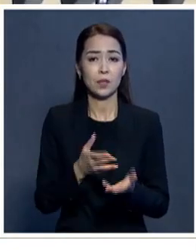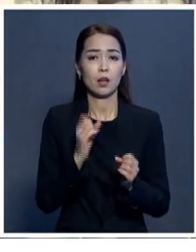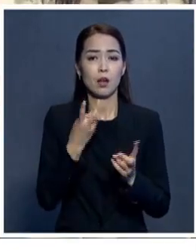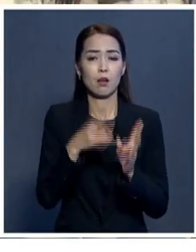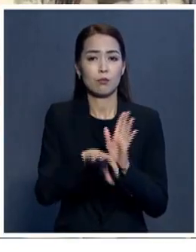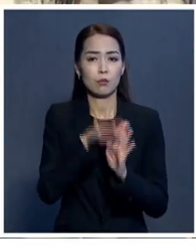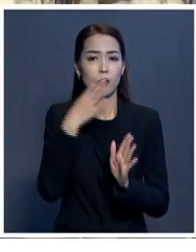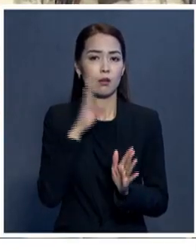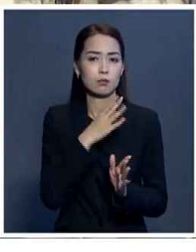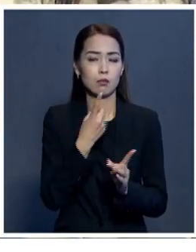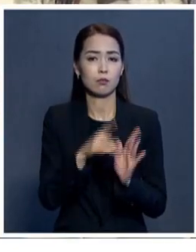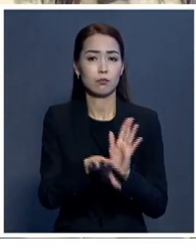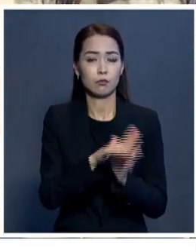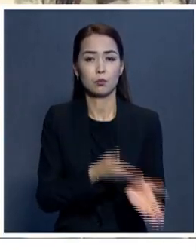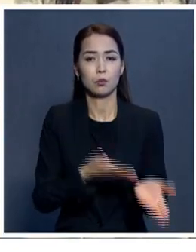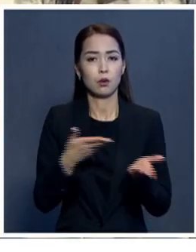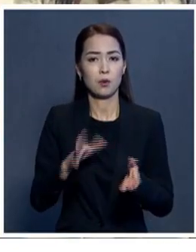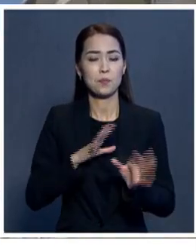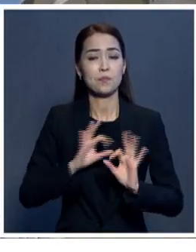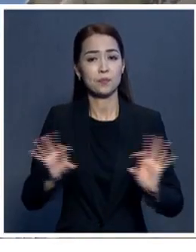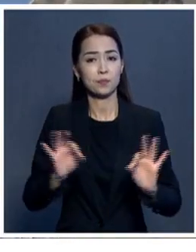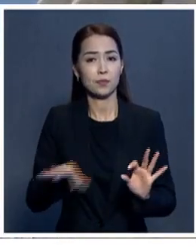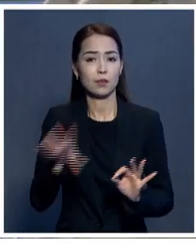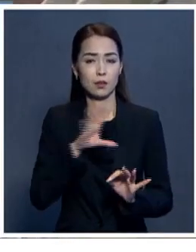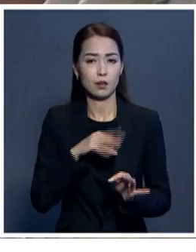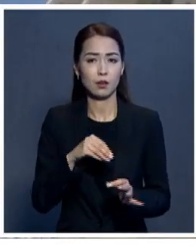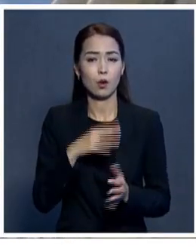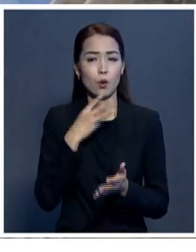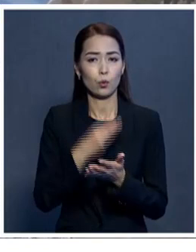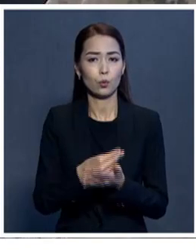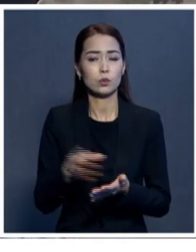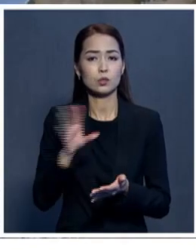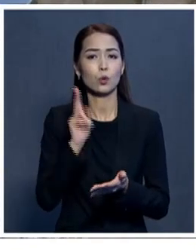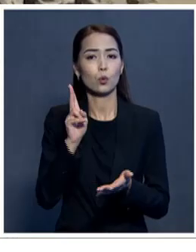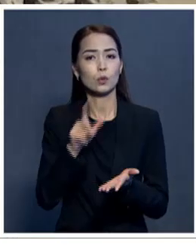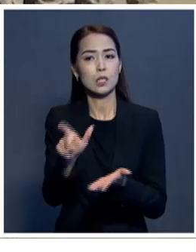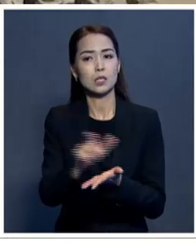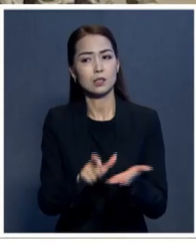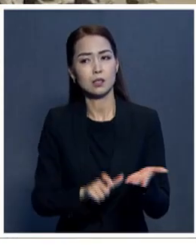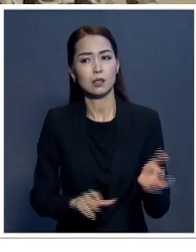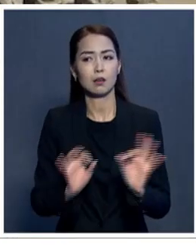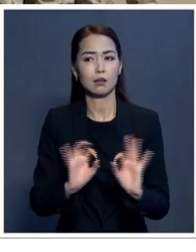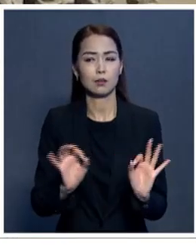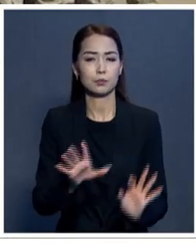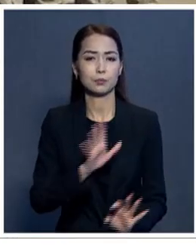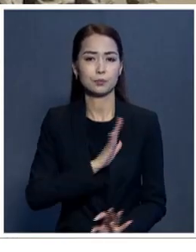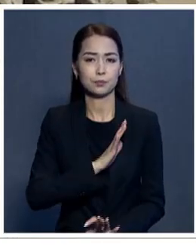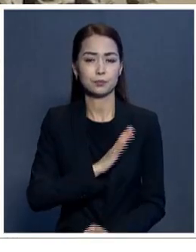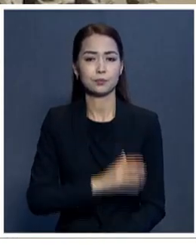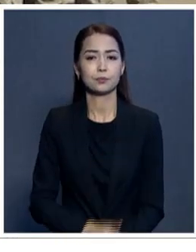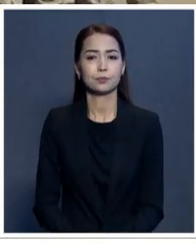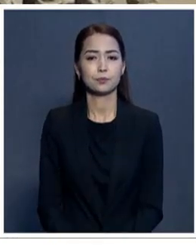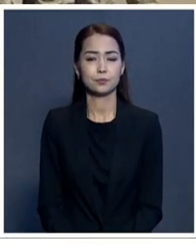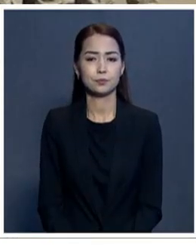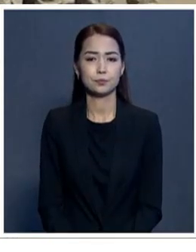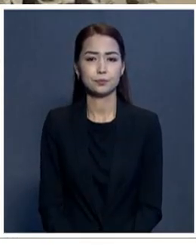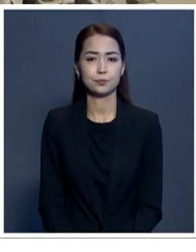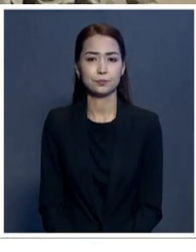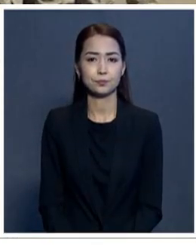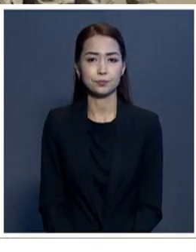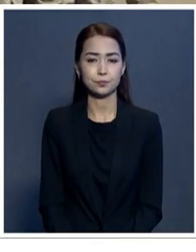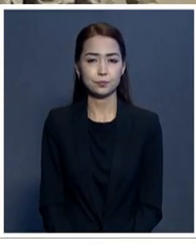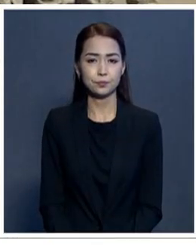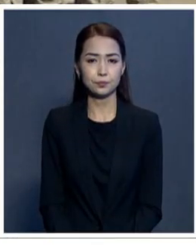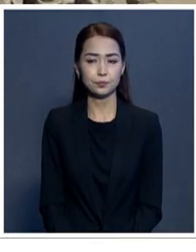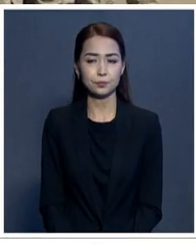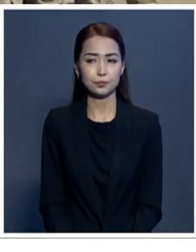жауынгердің кішкентай інісі сәтін тауып барлық ағаларына тақпағында айтып берді. Бір мінезің бар сіздің, аңқылдаған